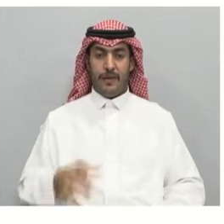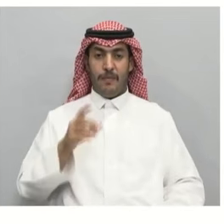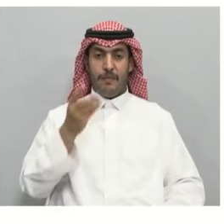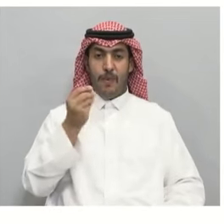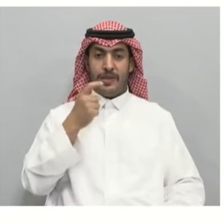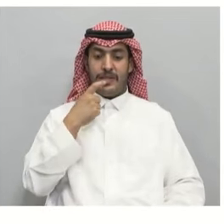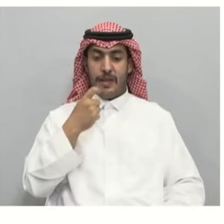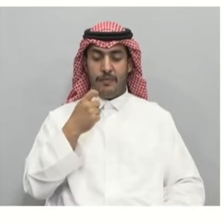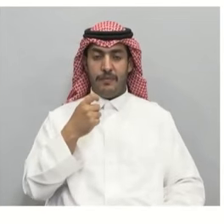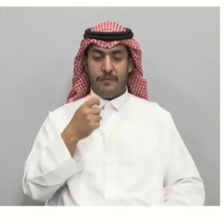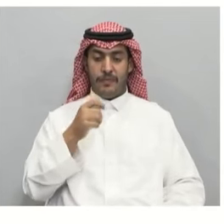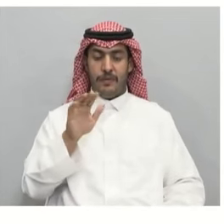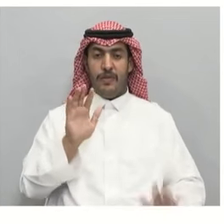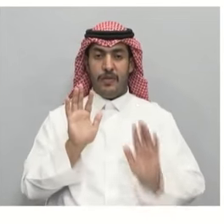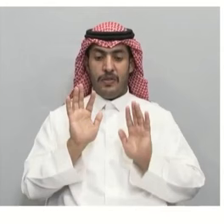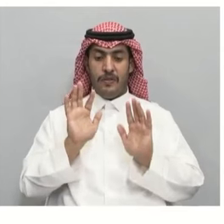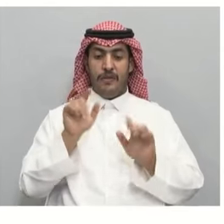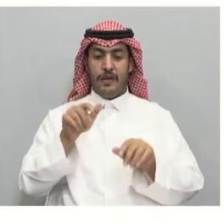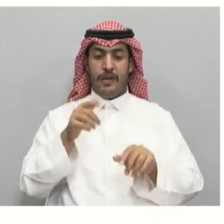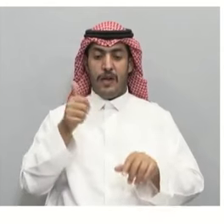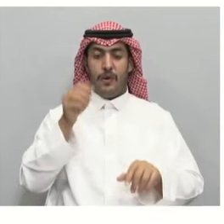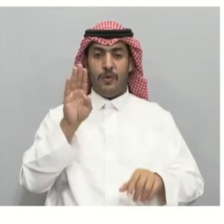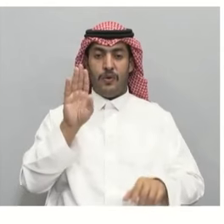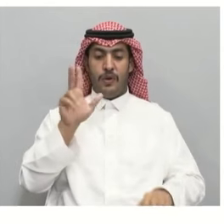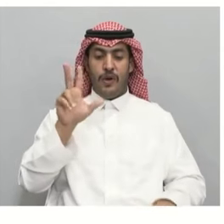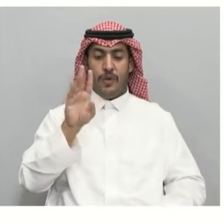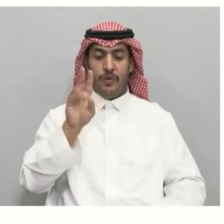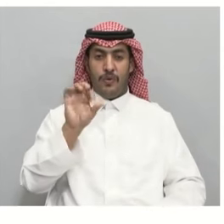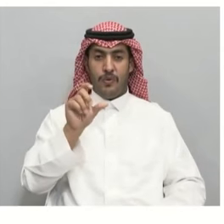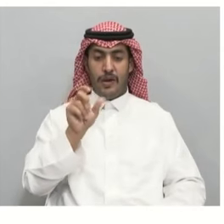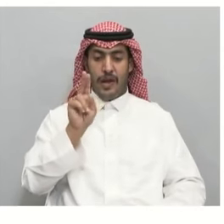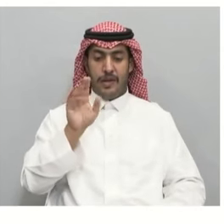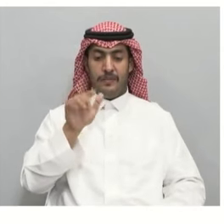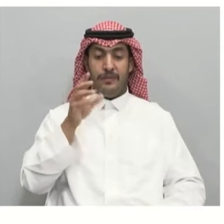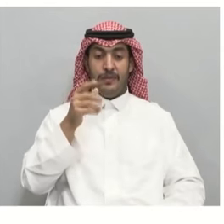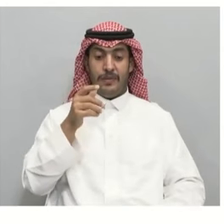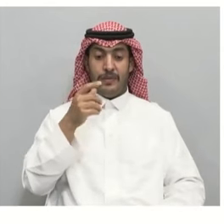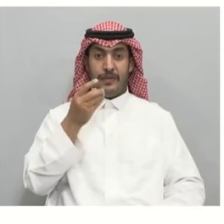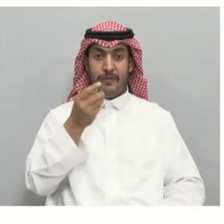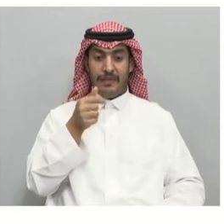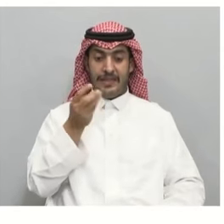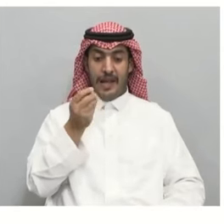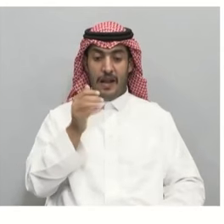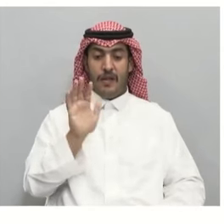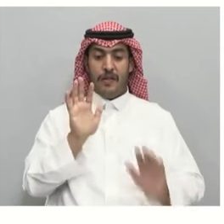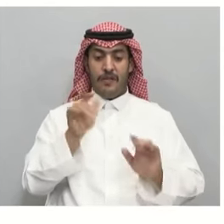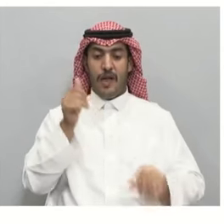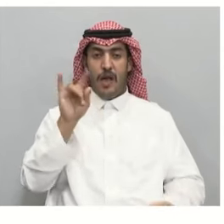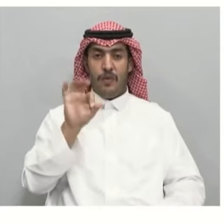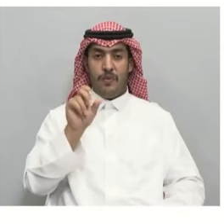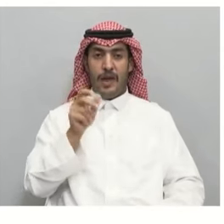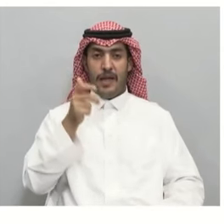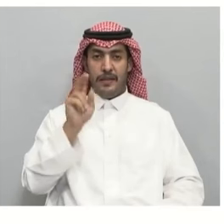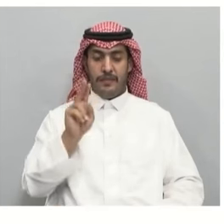الصلبه يكون هذا التدفق عباره عن الكترونات في المواد السائله يكون تدفق الايونات